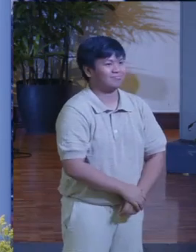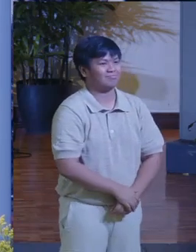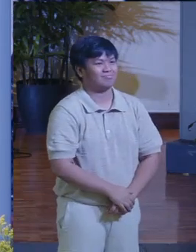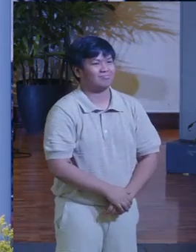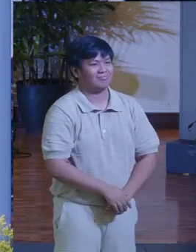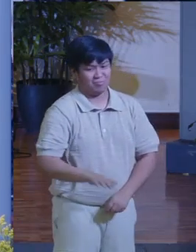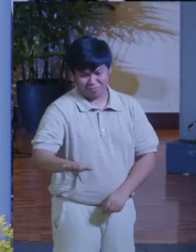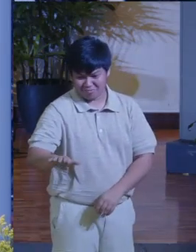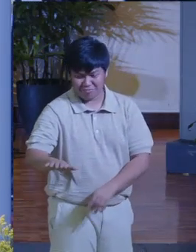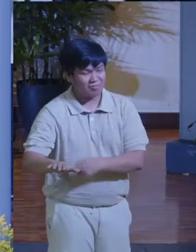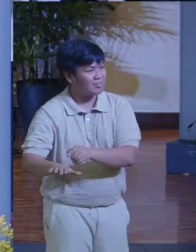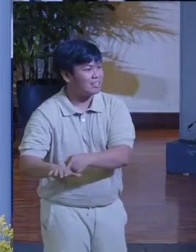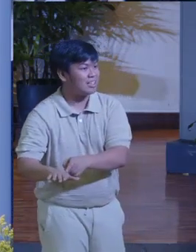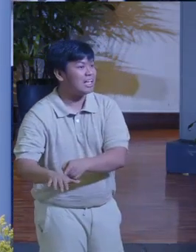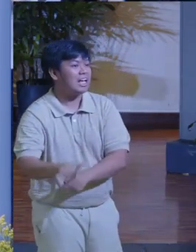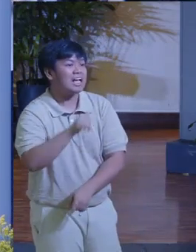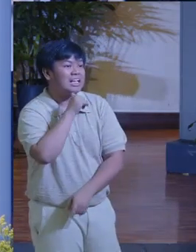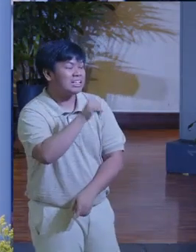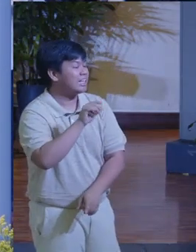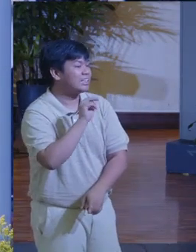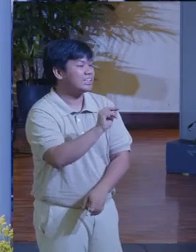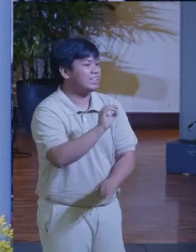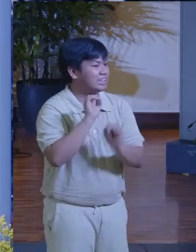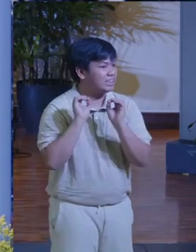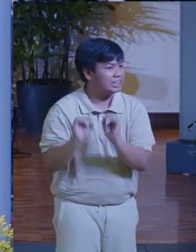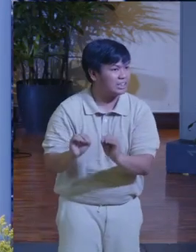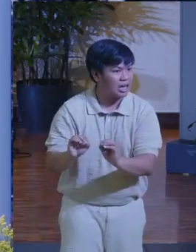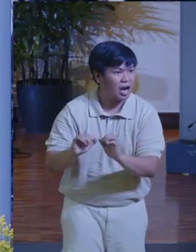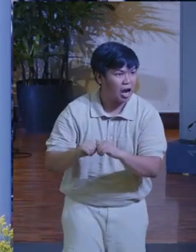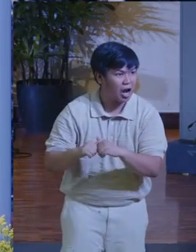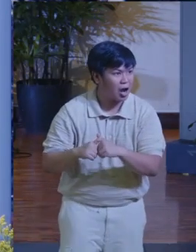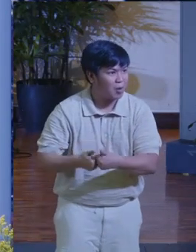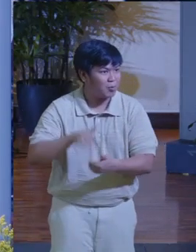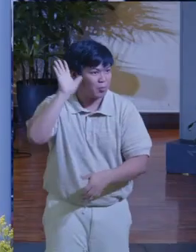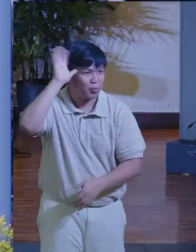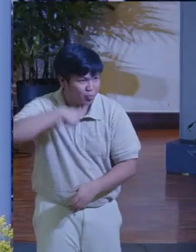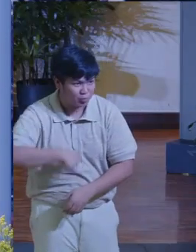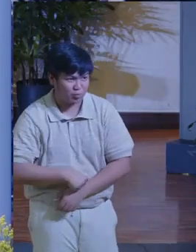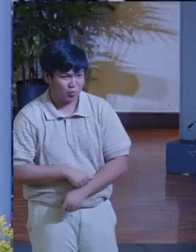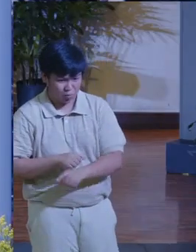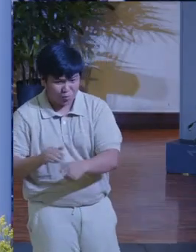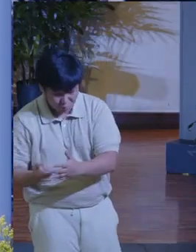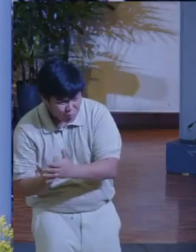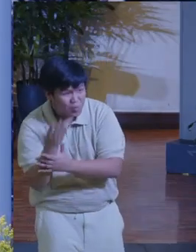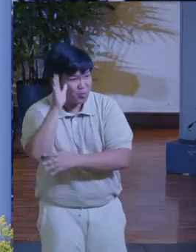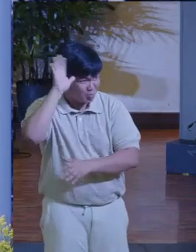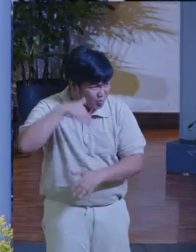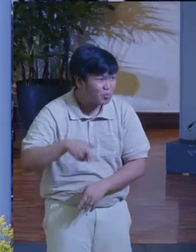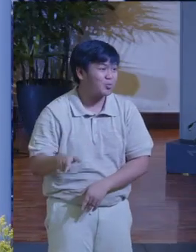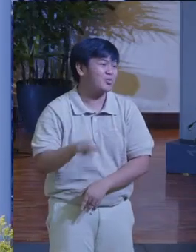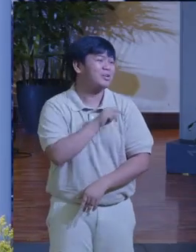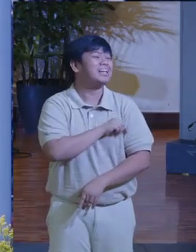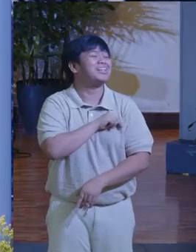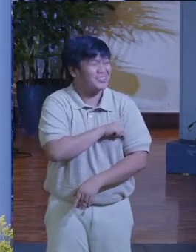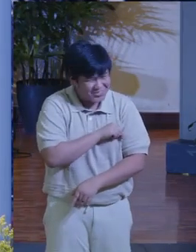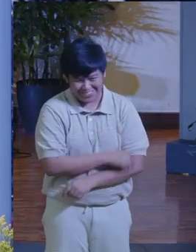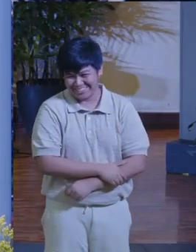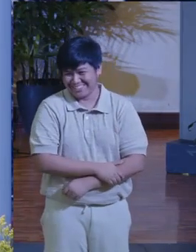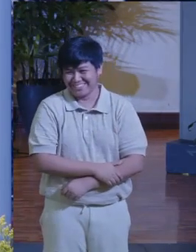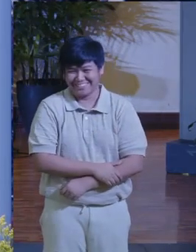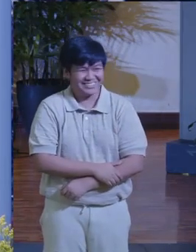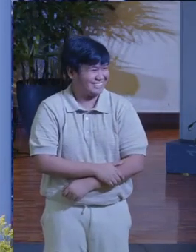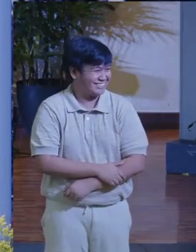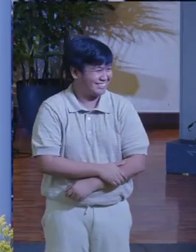Ang bata po hindi po kailangan turuan na maging pasaway. Ang bata po natural na pasaway.